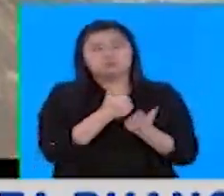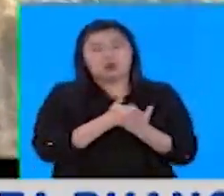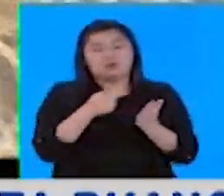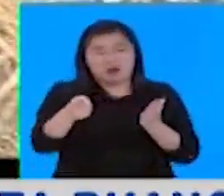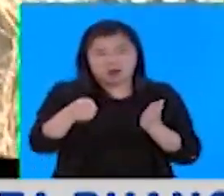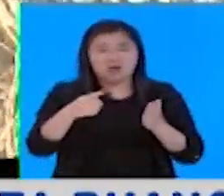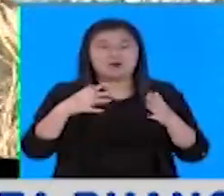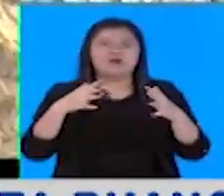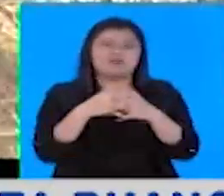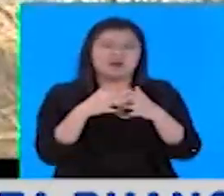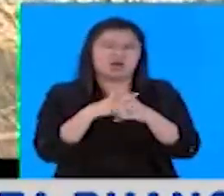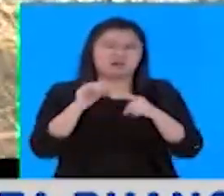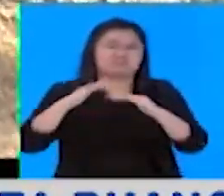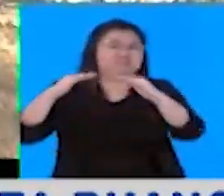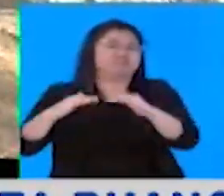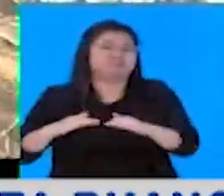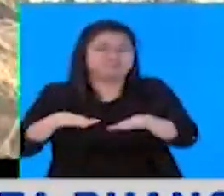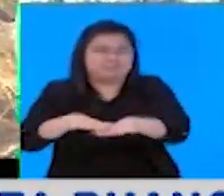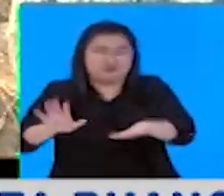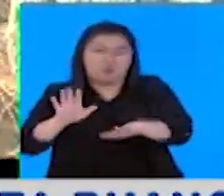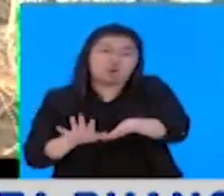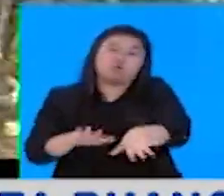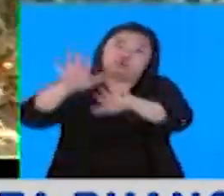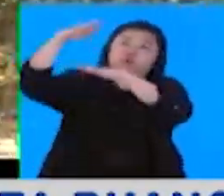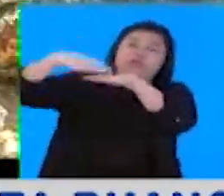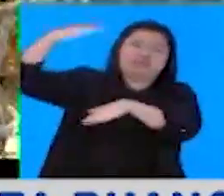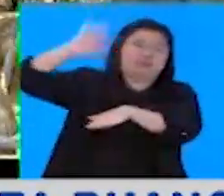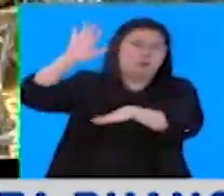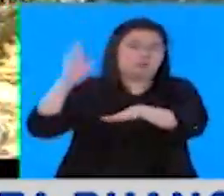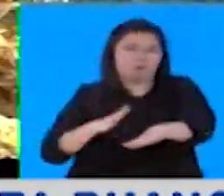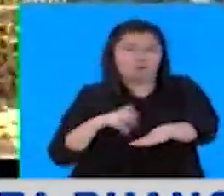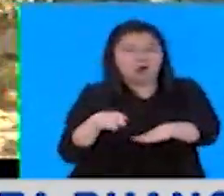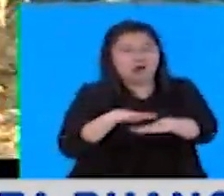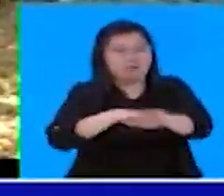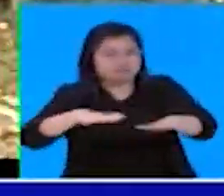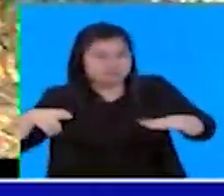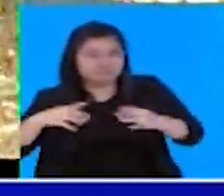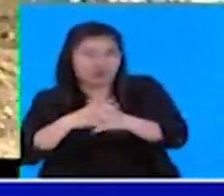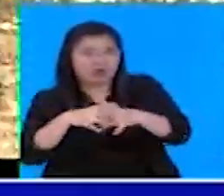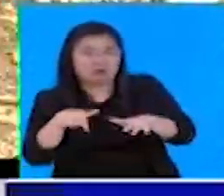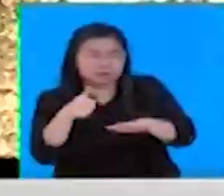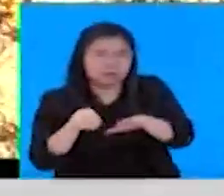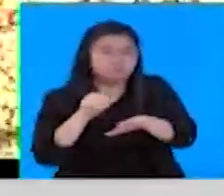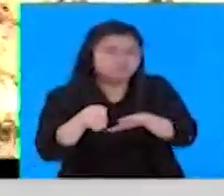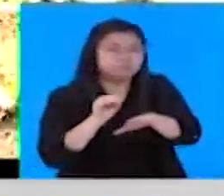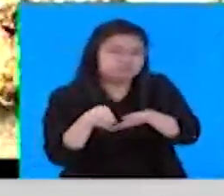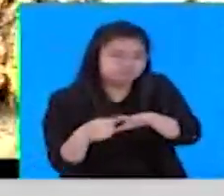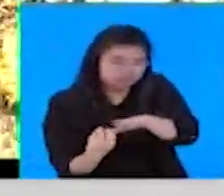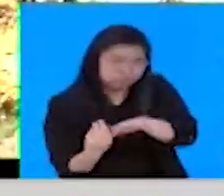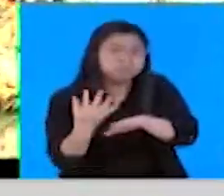Kalimantan termasuk di Kalimantan Selatan tapi untuk banjir kali ini yang paling masih itu disebabkan